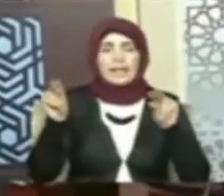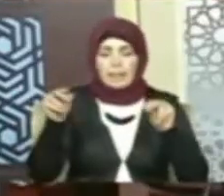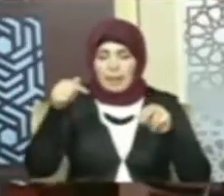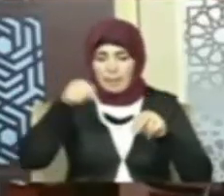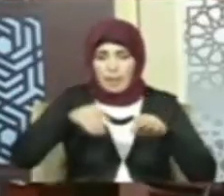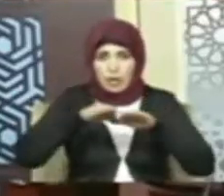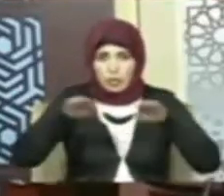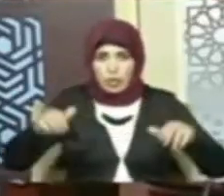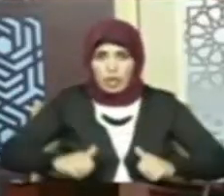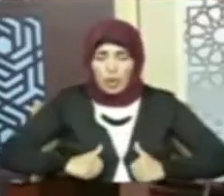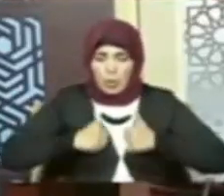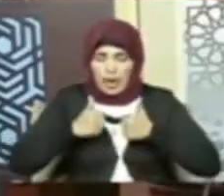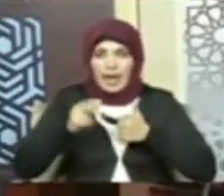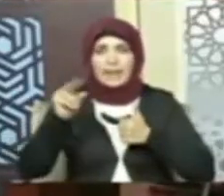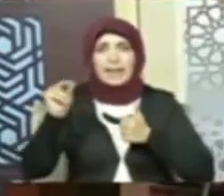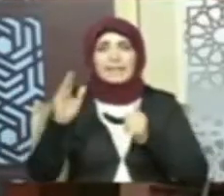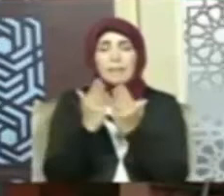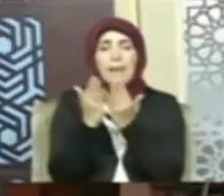الآخر